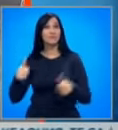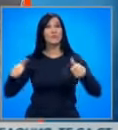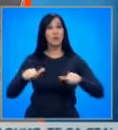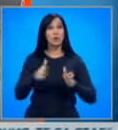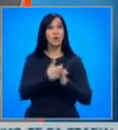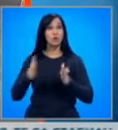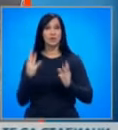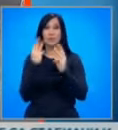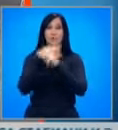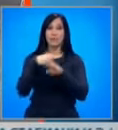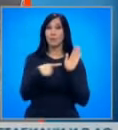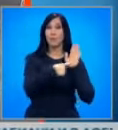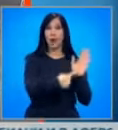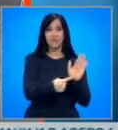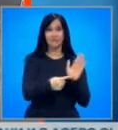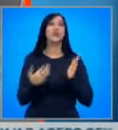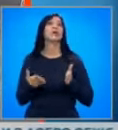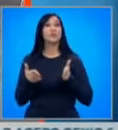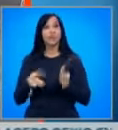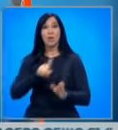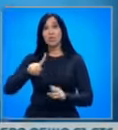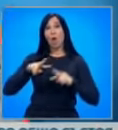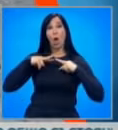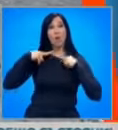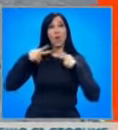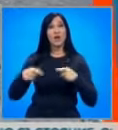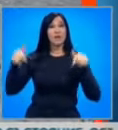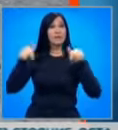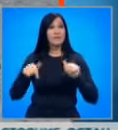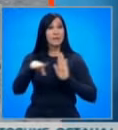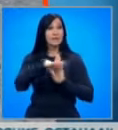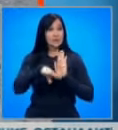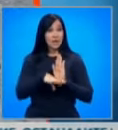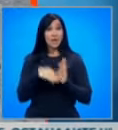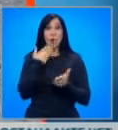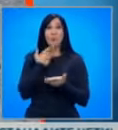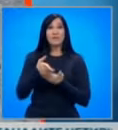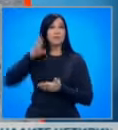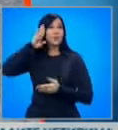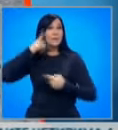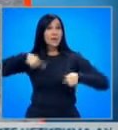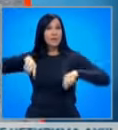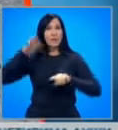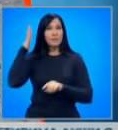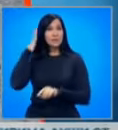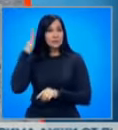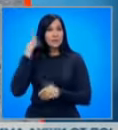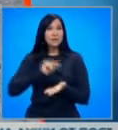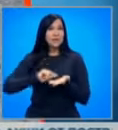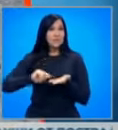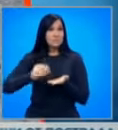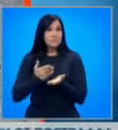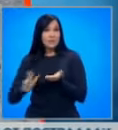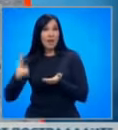фаталния участък от магистралата показват, че пътят не отговаря на съвременните стандарти, обяви служебния регионален министър. Изписаха двама